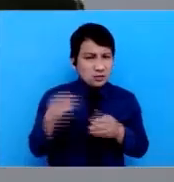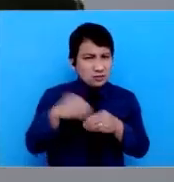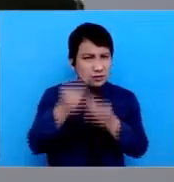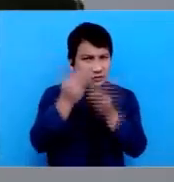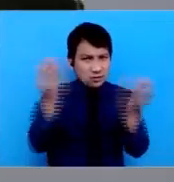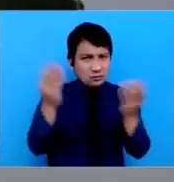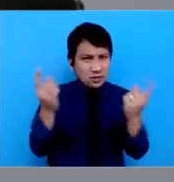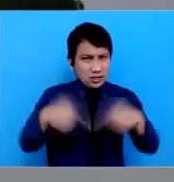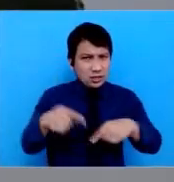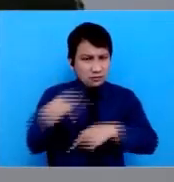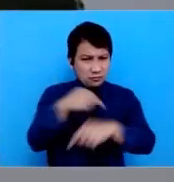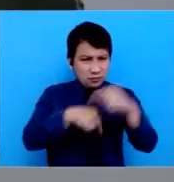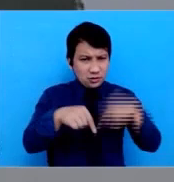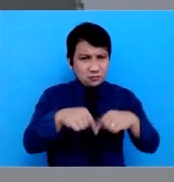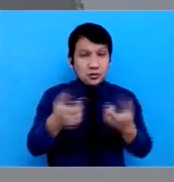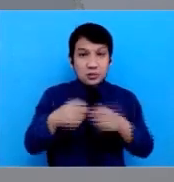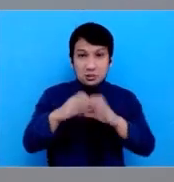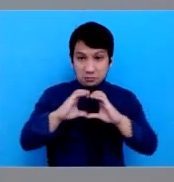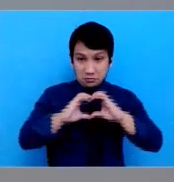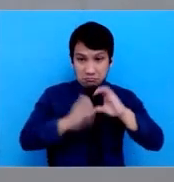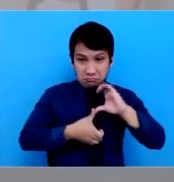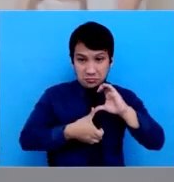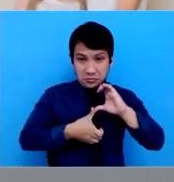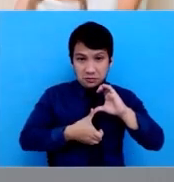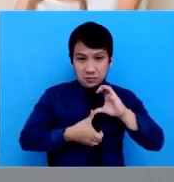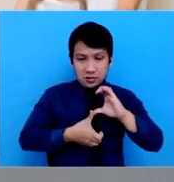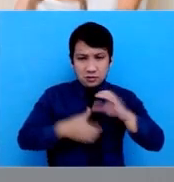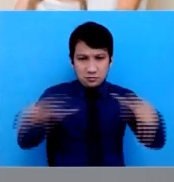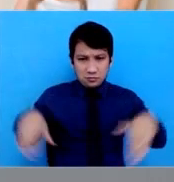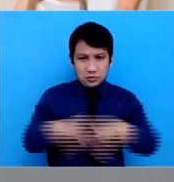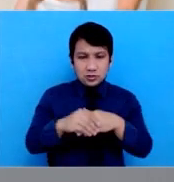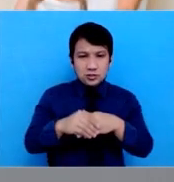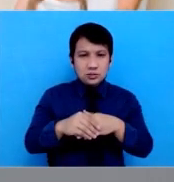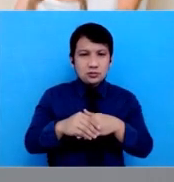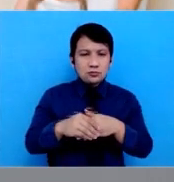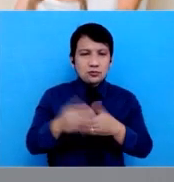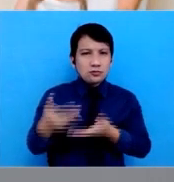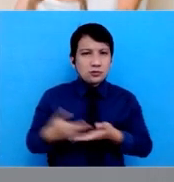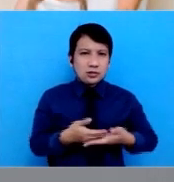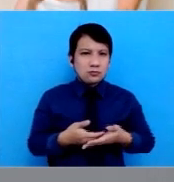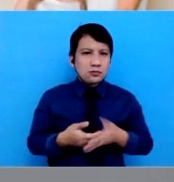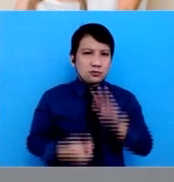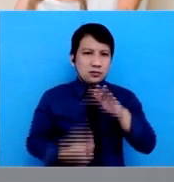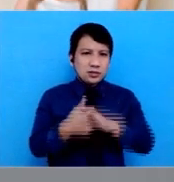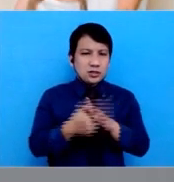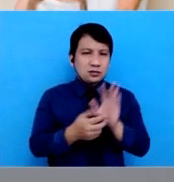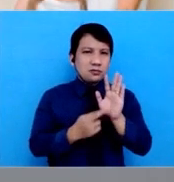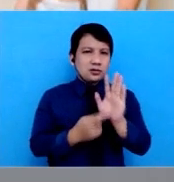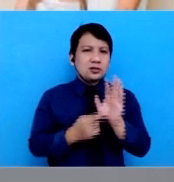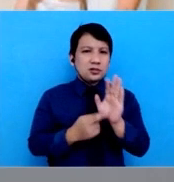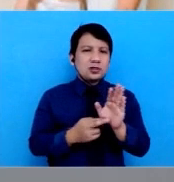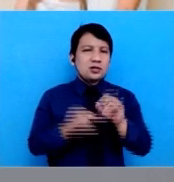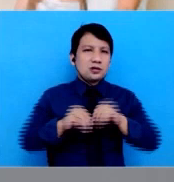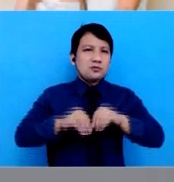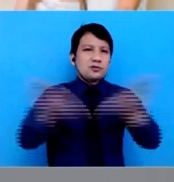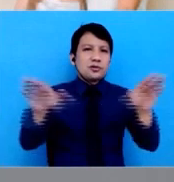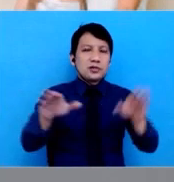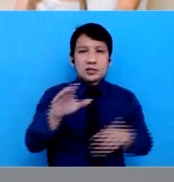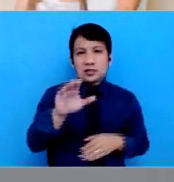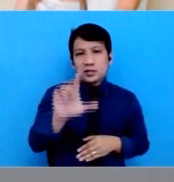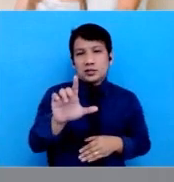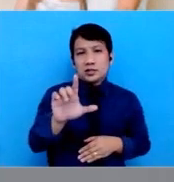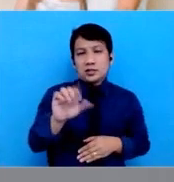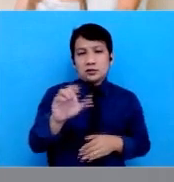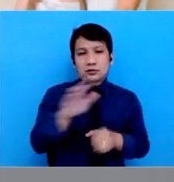nangyaring major breakups, dream weddings, at baby reveal. Na siyang nanaig sa local showbiz industry